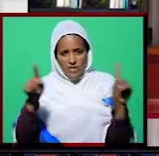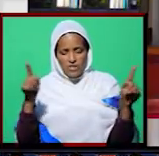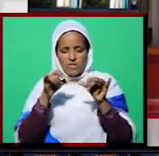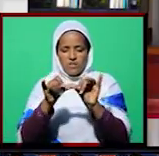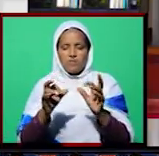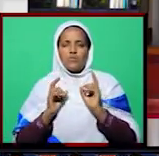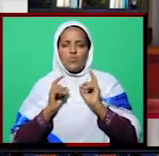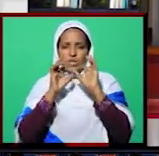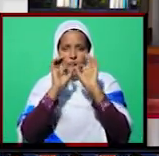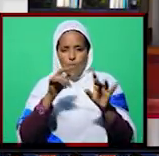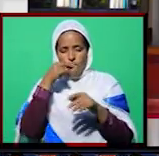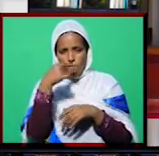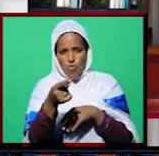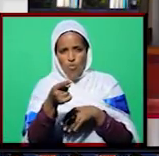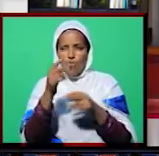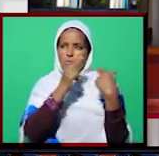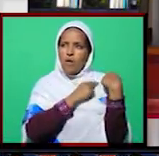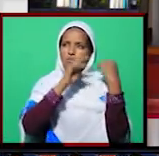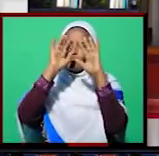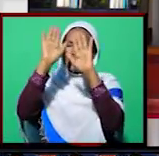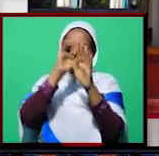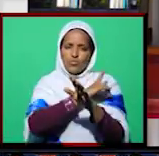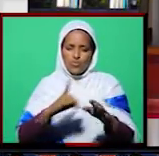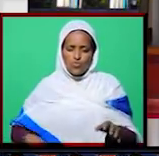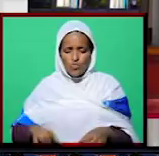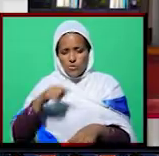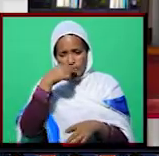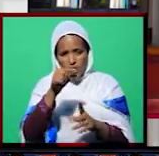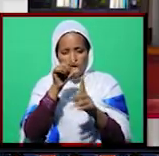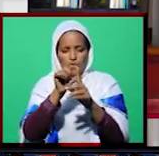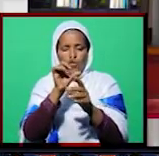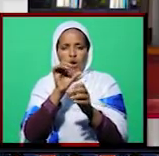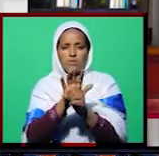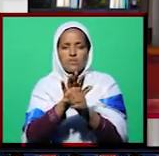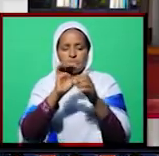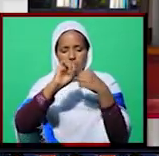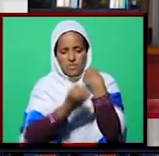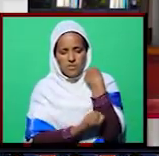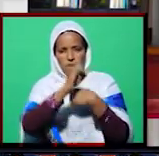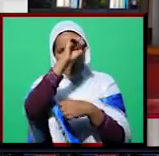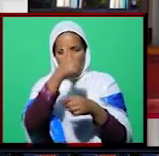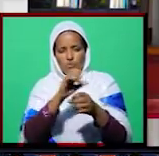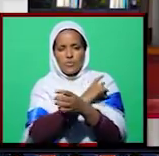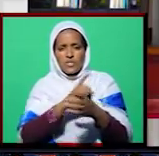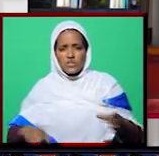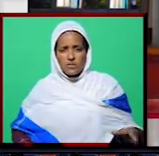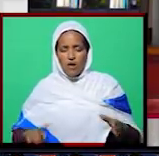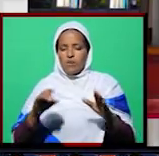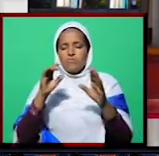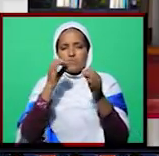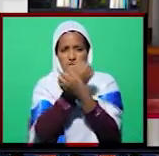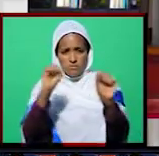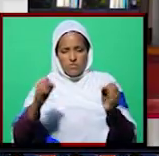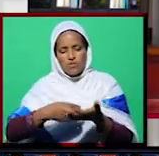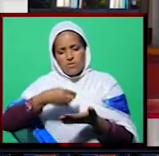ስጋዬን ያልበላ ደሜን ያልጠጣ የዘላለም ህይወት የለውም ብሎ ባለቤቱ ክርስቶስ በተናገረው ቃል መሰረት ማንኛውም ክርስቲያን ይድን